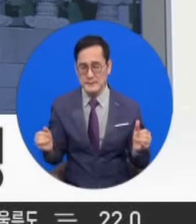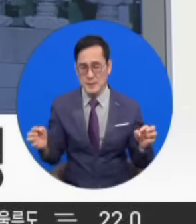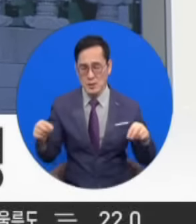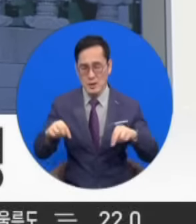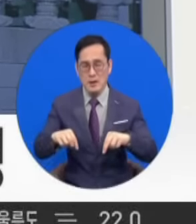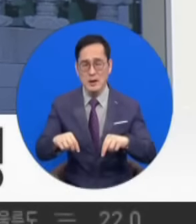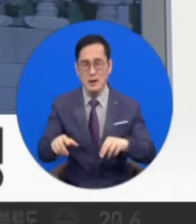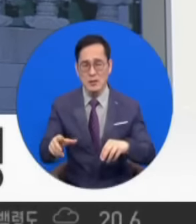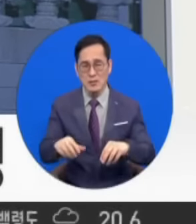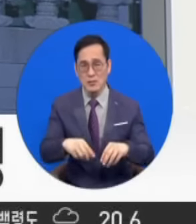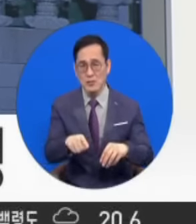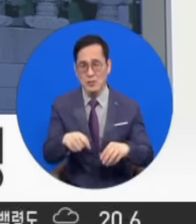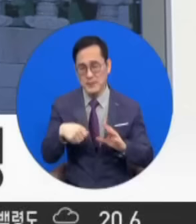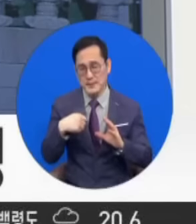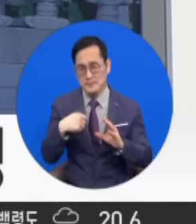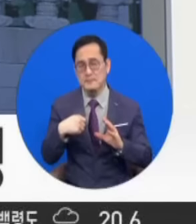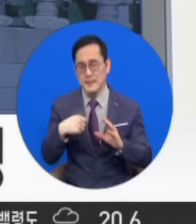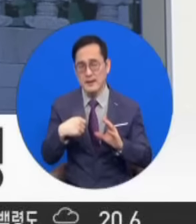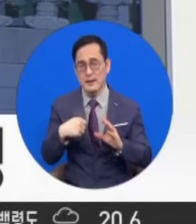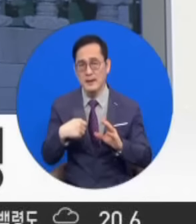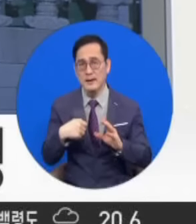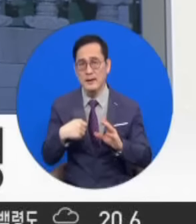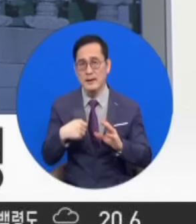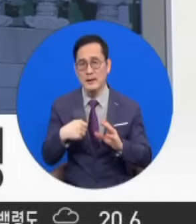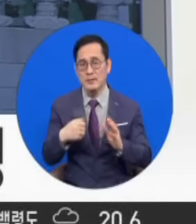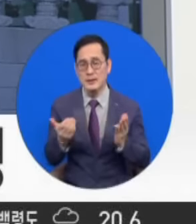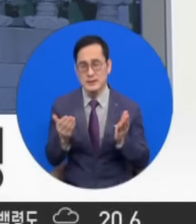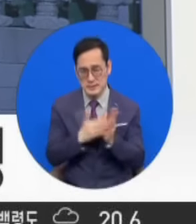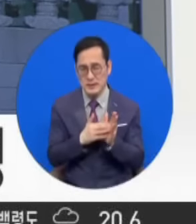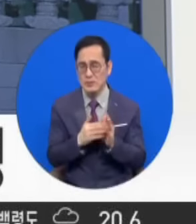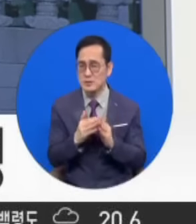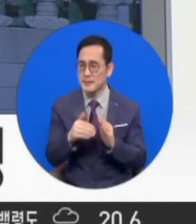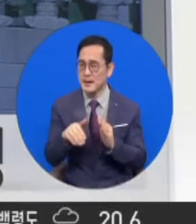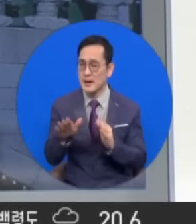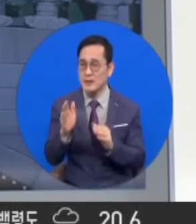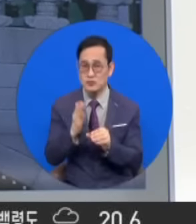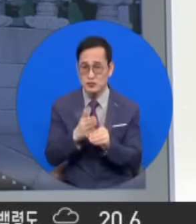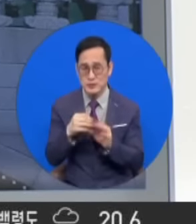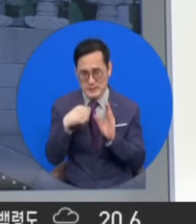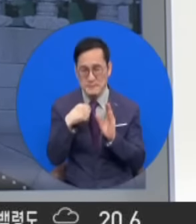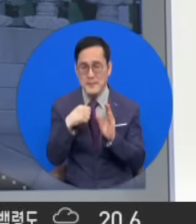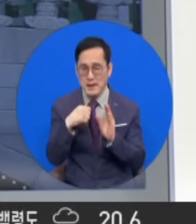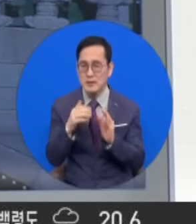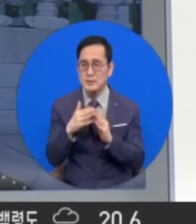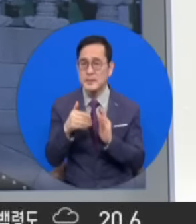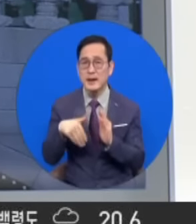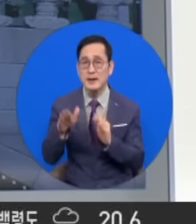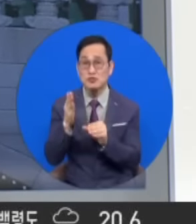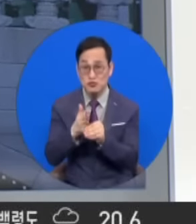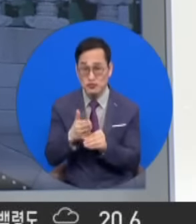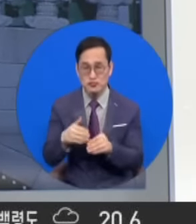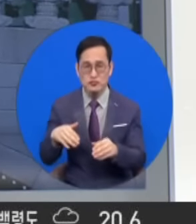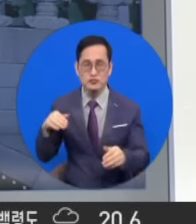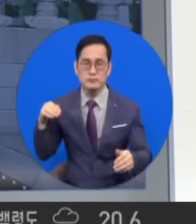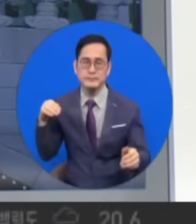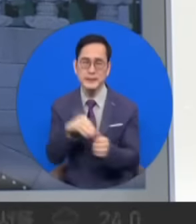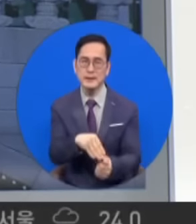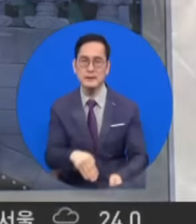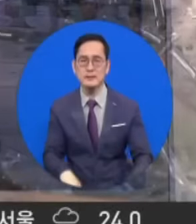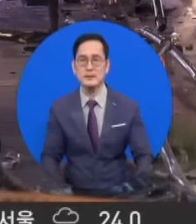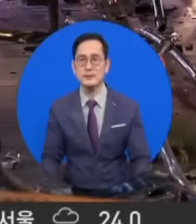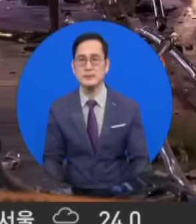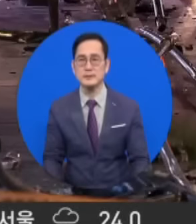후 회식하고 귀가하던 직장인들이 이렇게 참변을 당한 것으로 취재되고 있습니다.